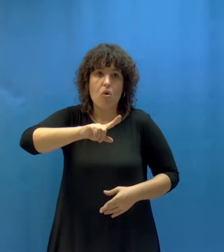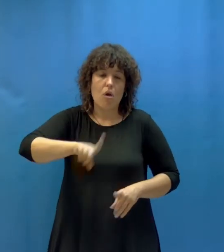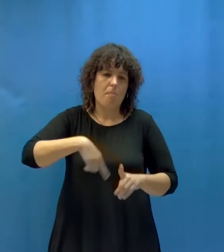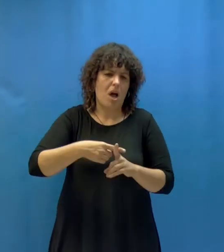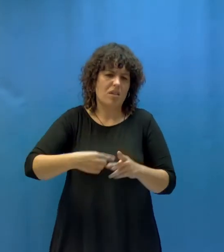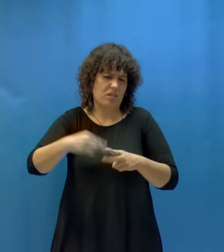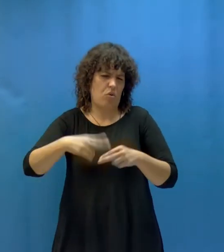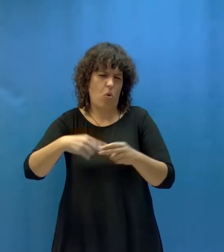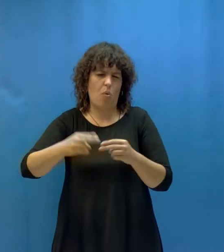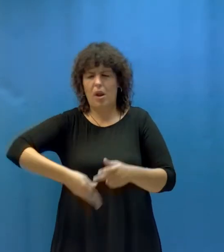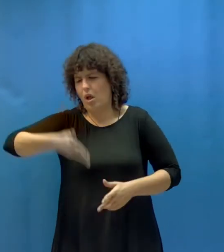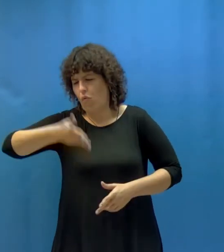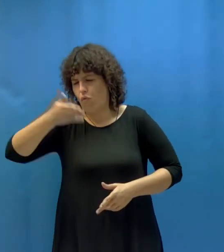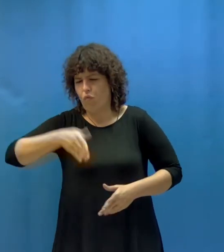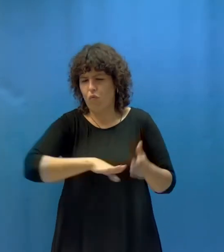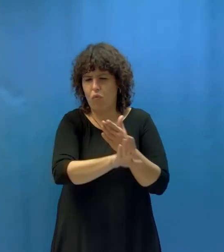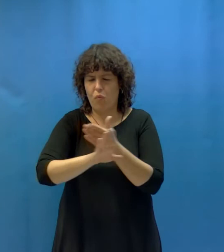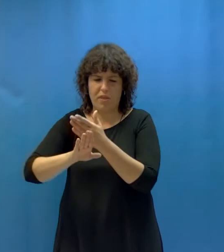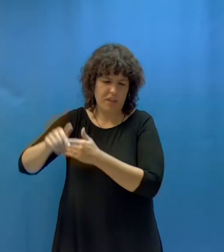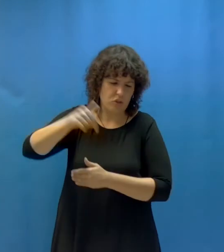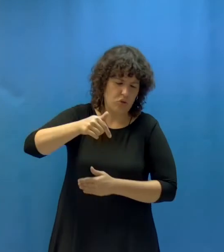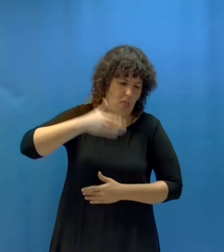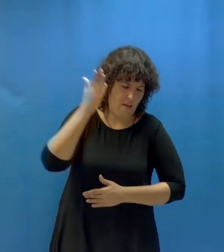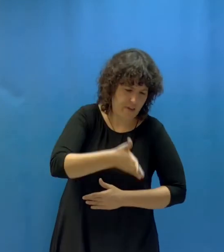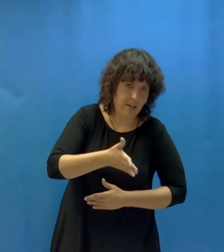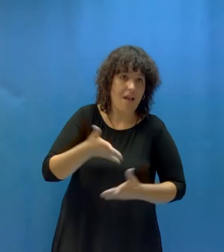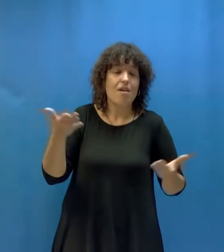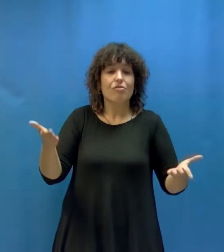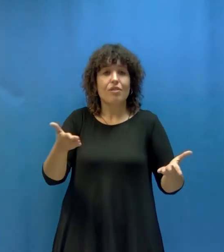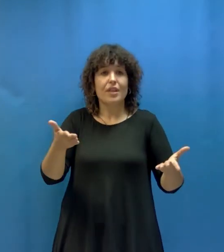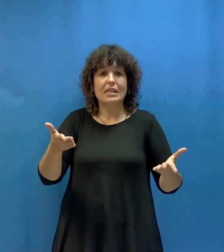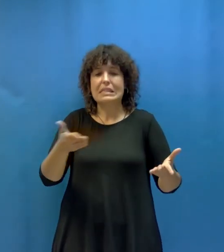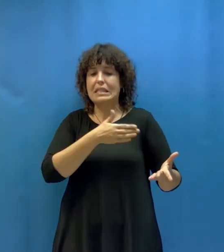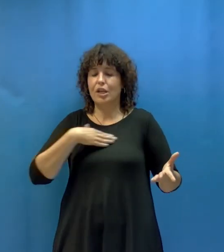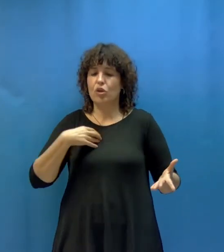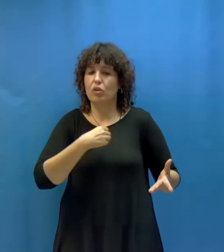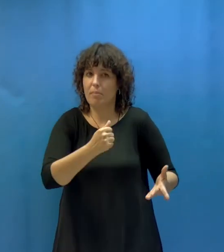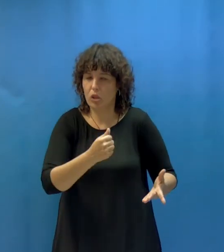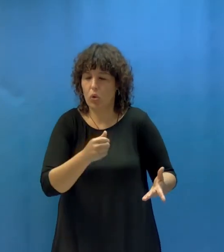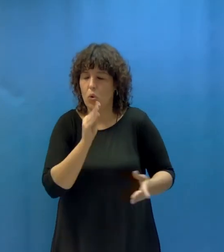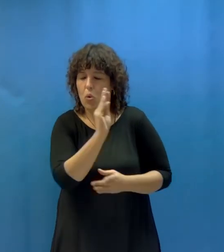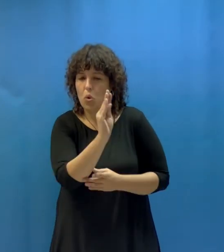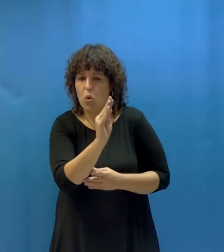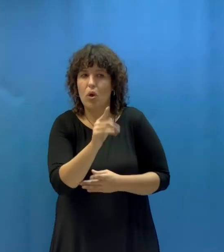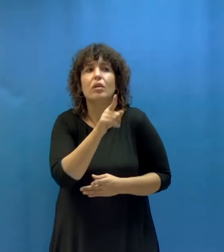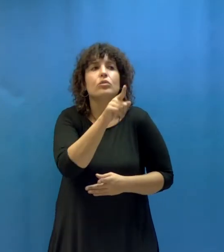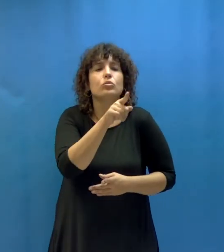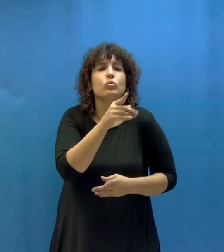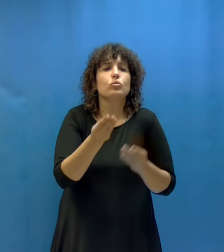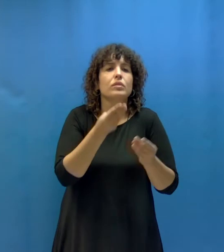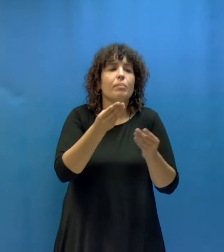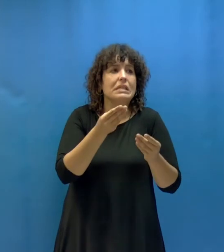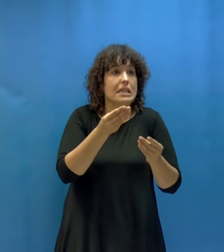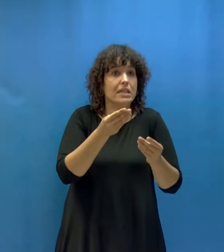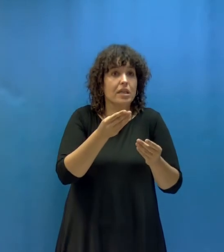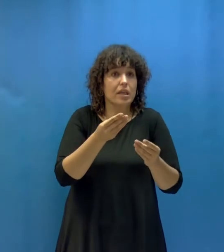obra per al veïnat dels barris del sud, volem preguntar per aquesta qüestió a l'Ajuntament i saber quin és el posicionament. Volem saber si l'Ajuntament avala la